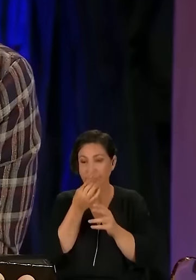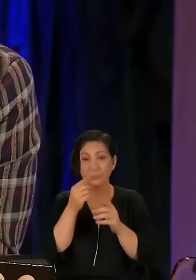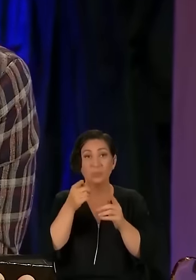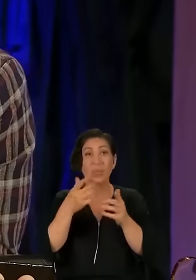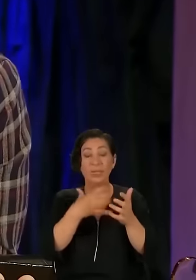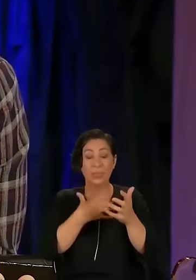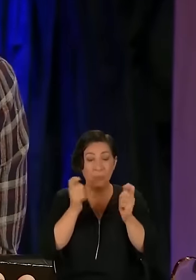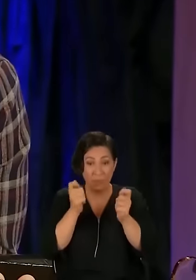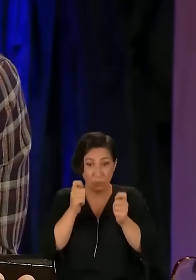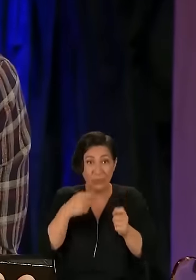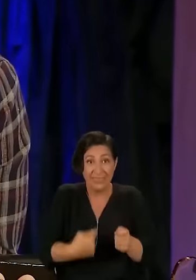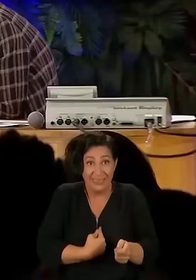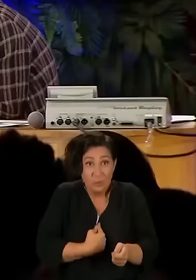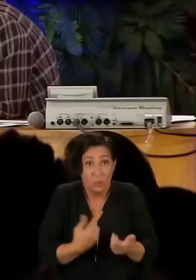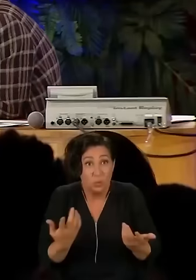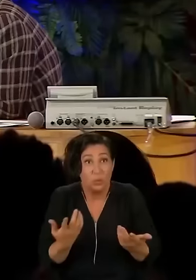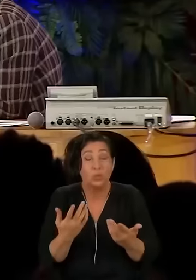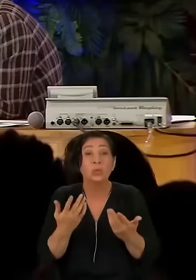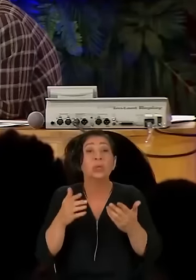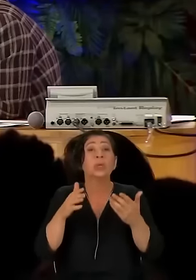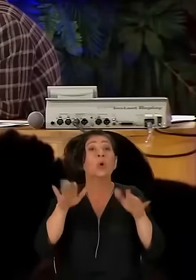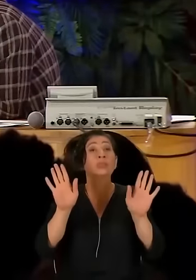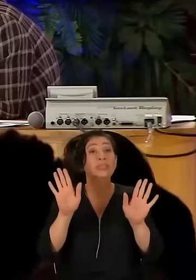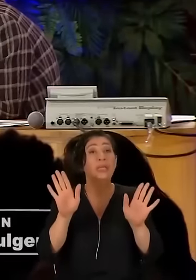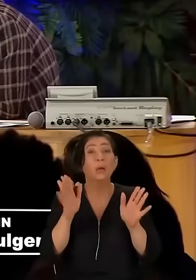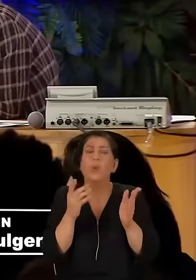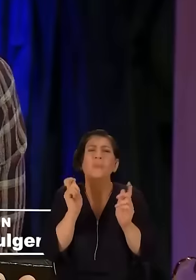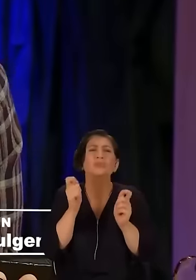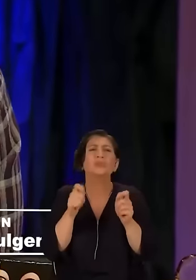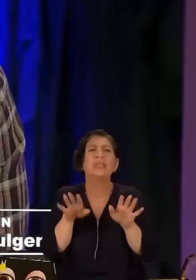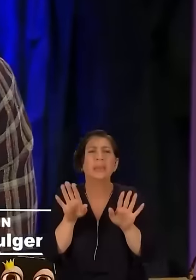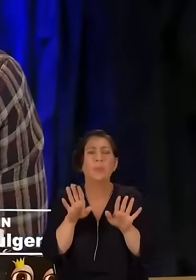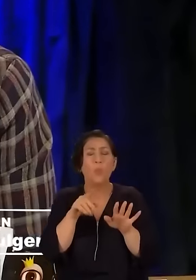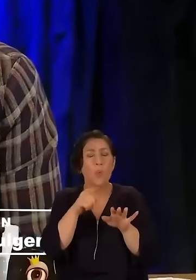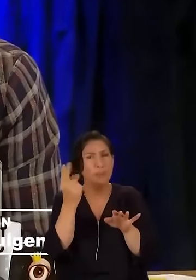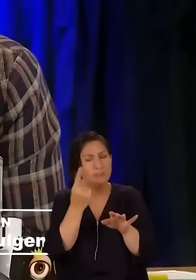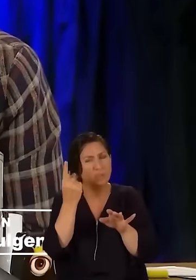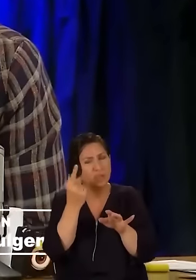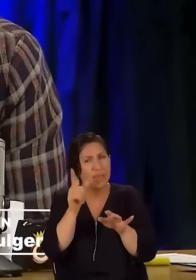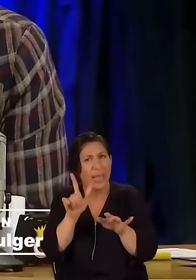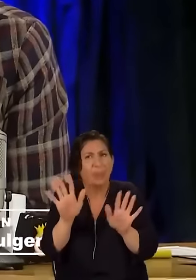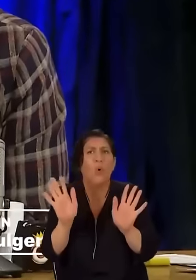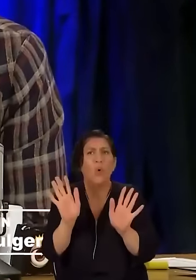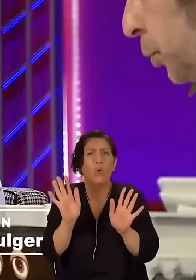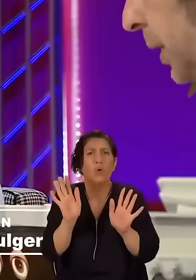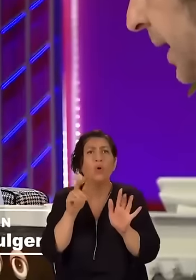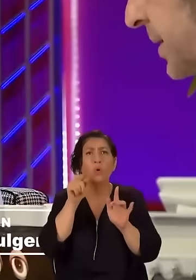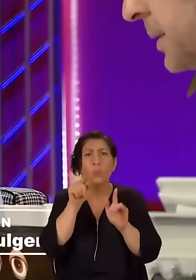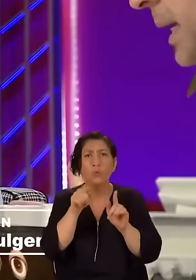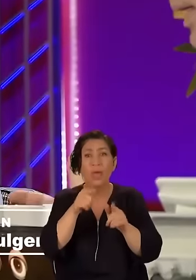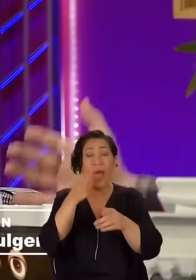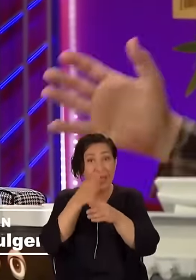buna kendini mecbur musun gibi mi hissediyorsun? Hiç değilim. Hayır, böyle bir şeye gerek yok. Çünkü